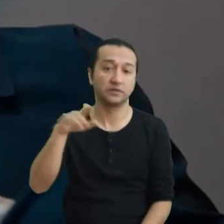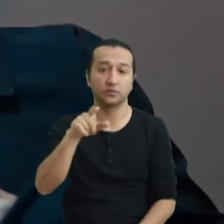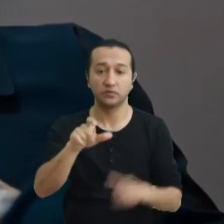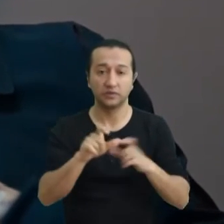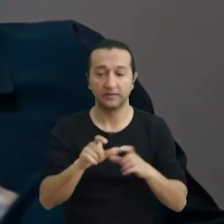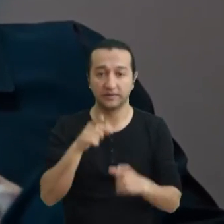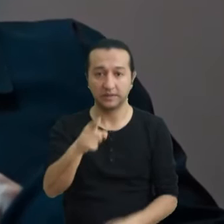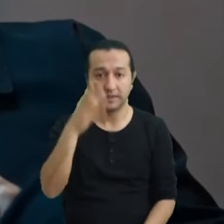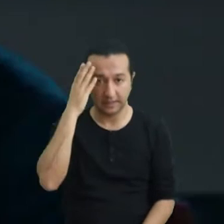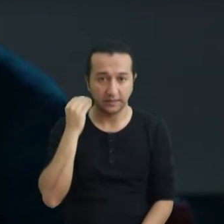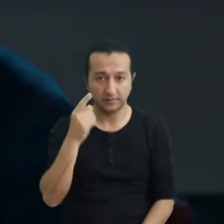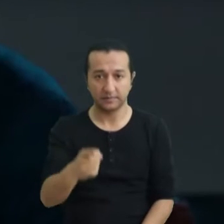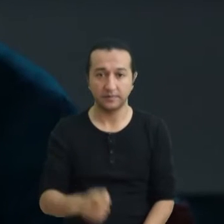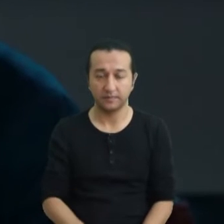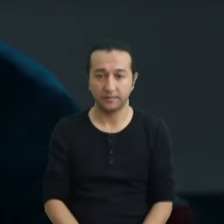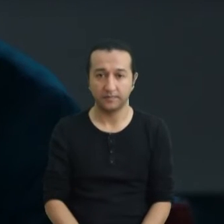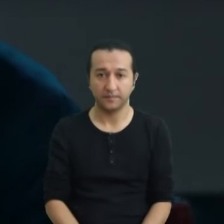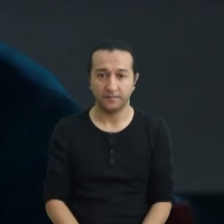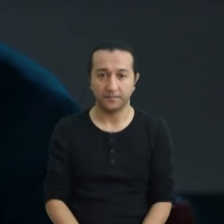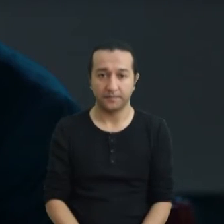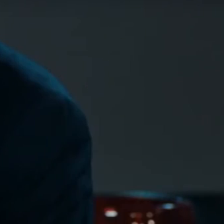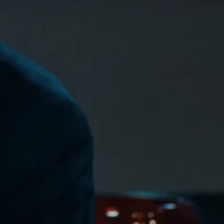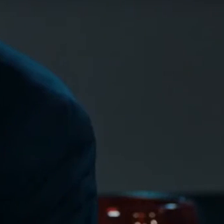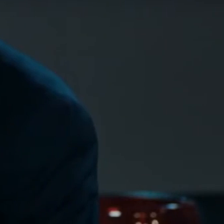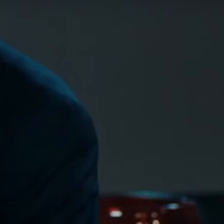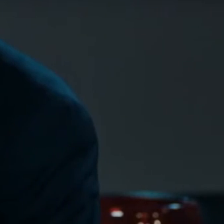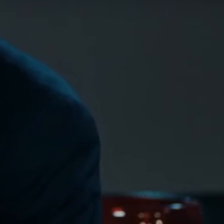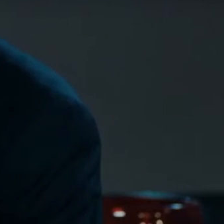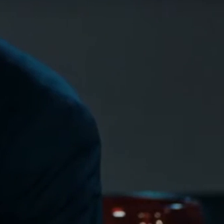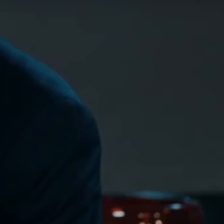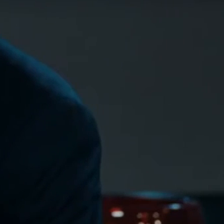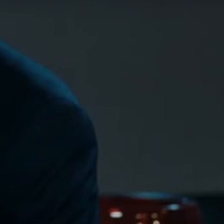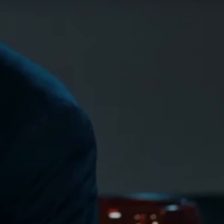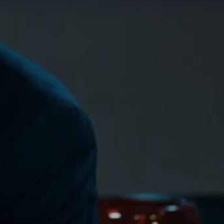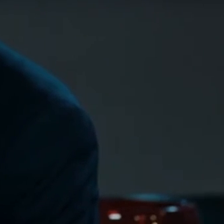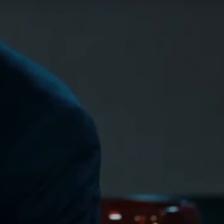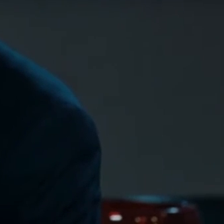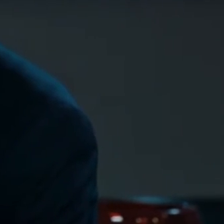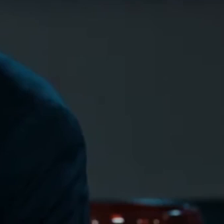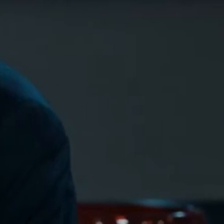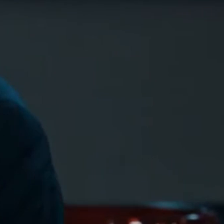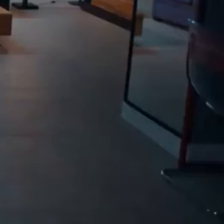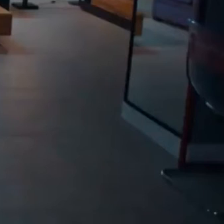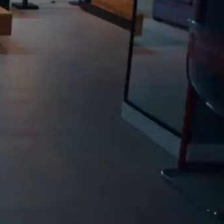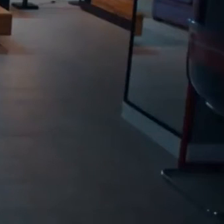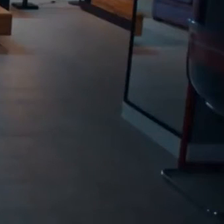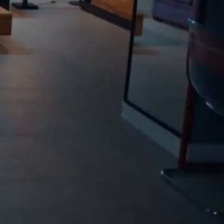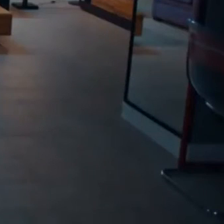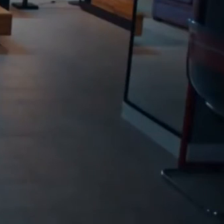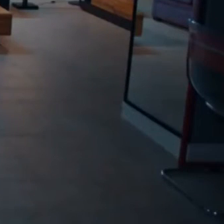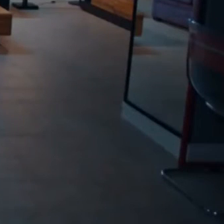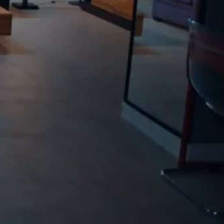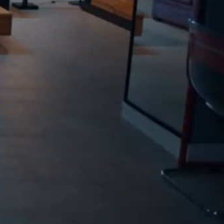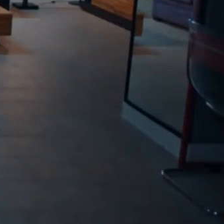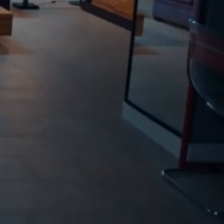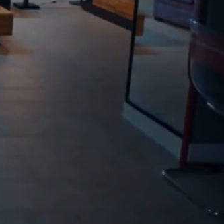Stefan. Anlaşıldı mı? Stefan dudaklarını ıslatıp başını diğer tarafa çevirdi sıkıntıyla. Sonra Andrei'ye dönüp öne arkaya